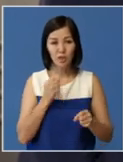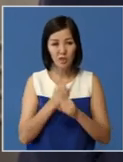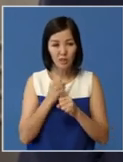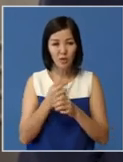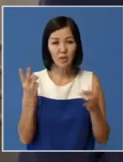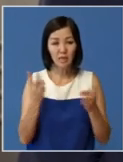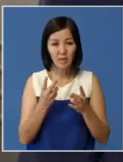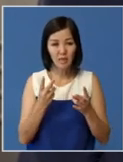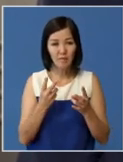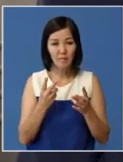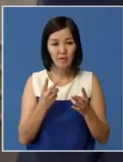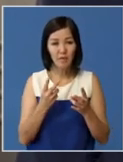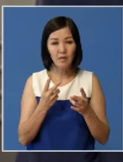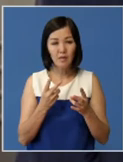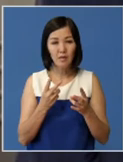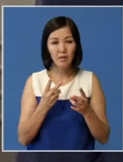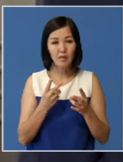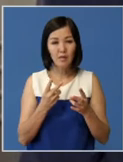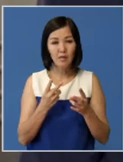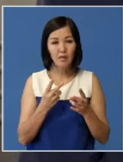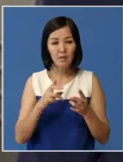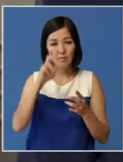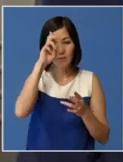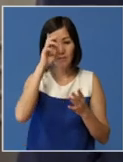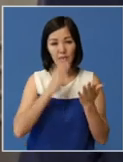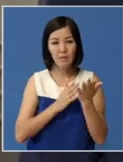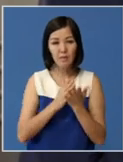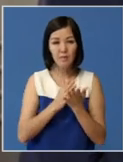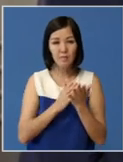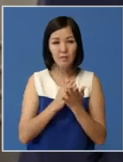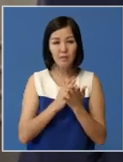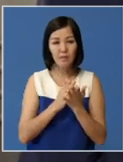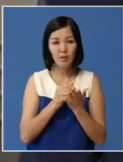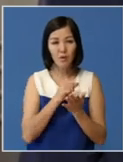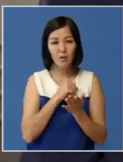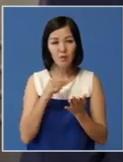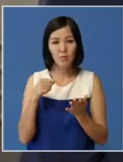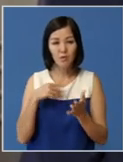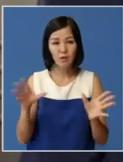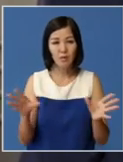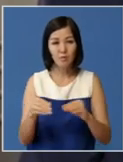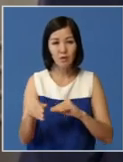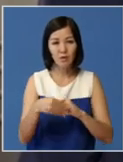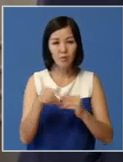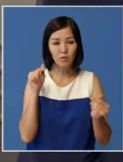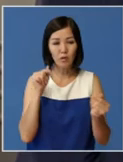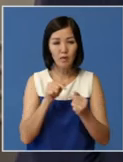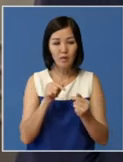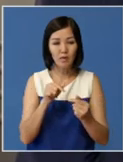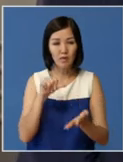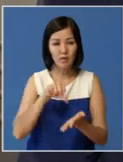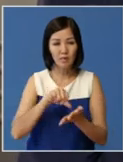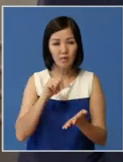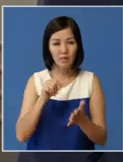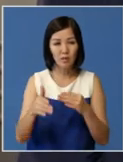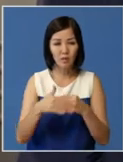соны сіздер елмен жасаңдар деген мемлекеттік қызметкерлердің өздері өкінішке орай сыбайлас жемқорлыққа қатысты болып